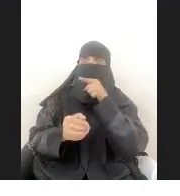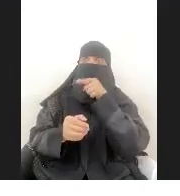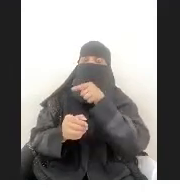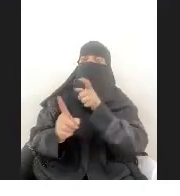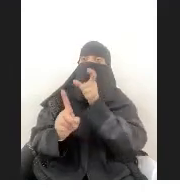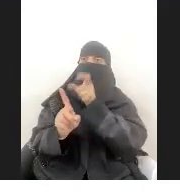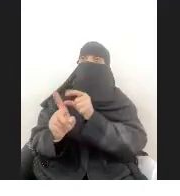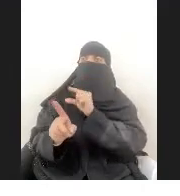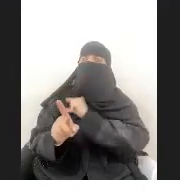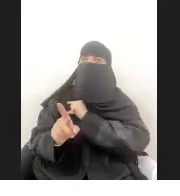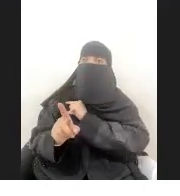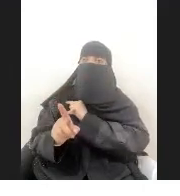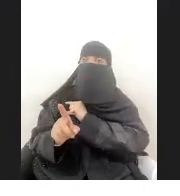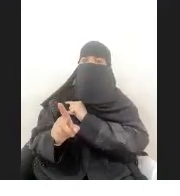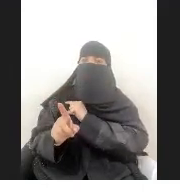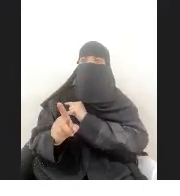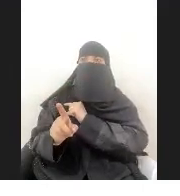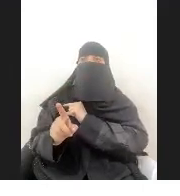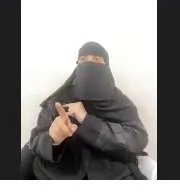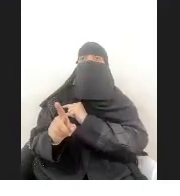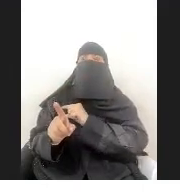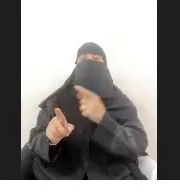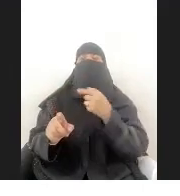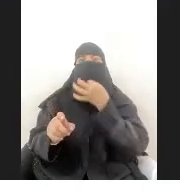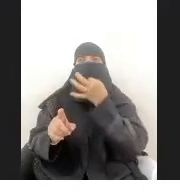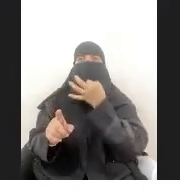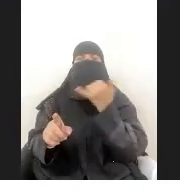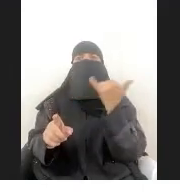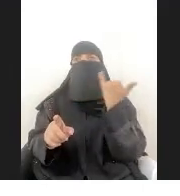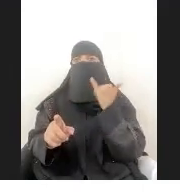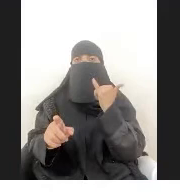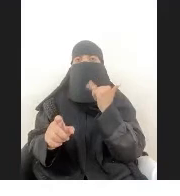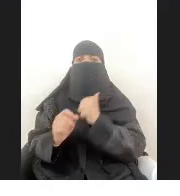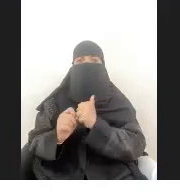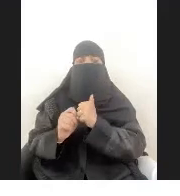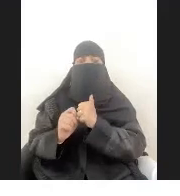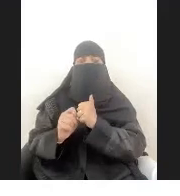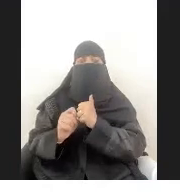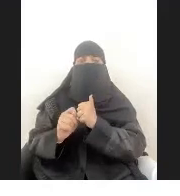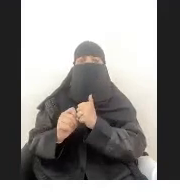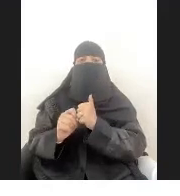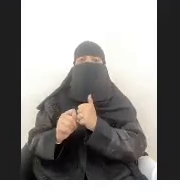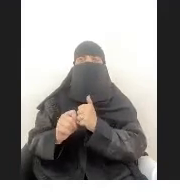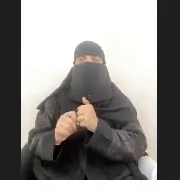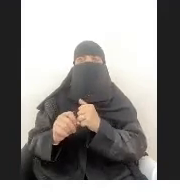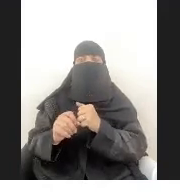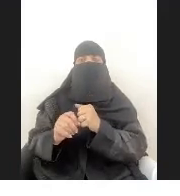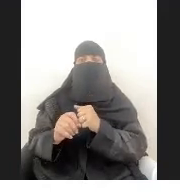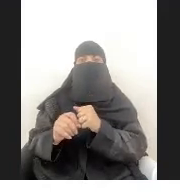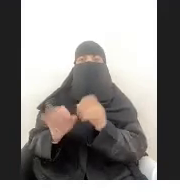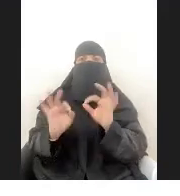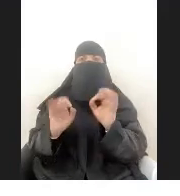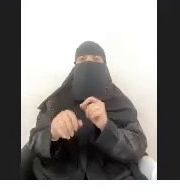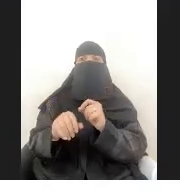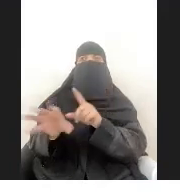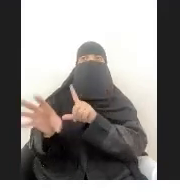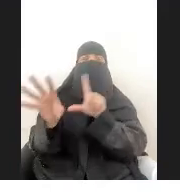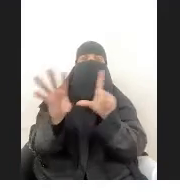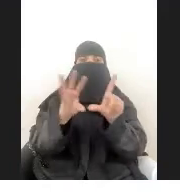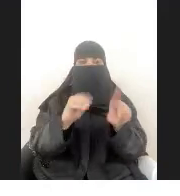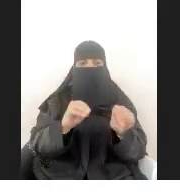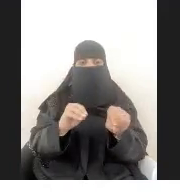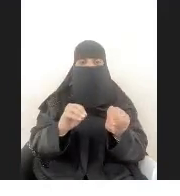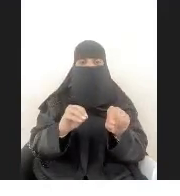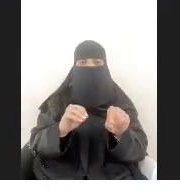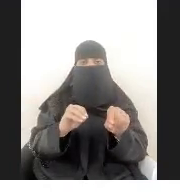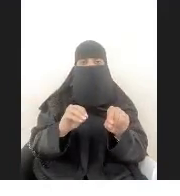عربي، أنا مفترض إنه وقت الدرس مثلاً الطلاب بياخده في الأسبوع مثلاً ما